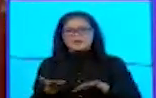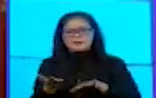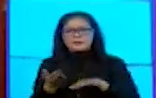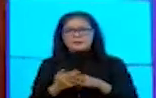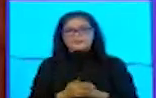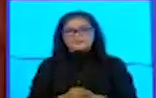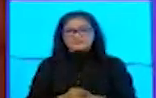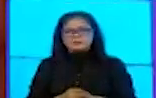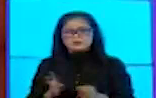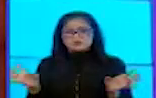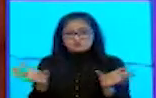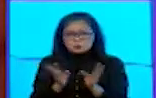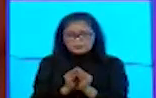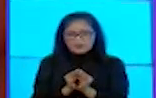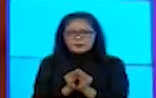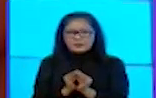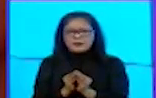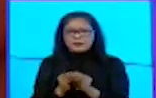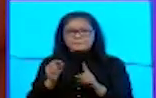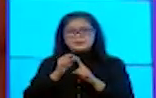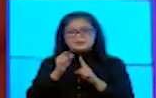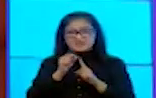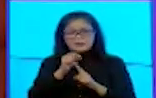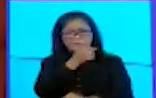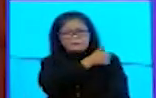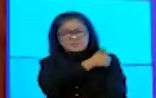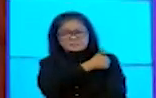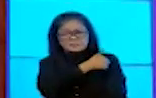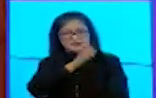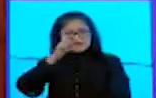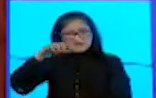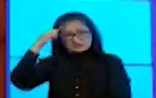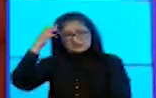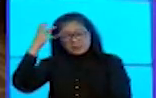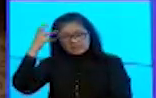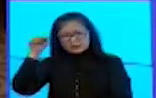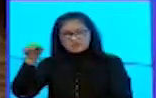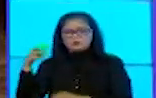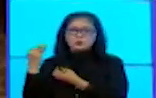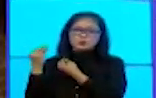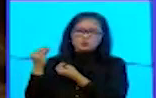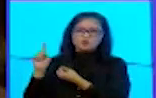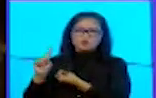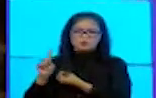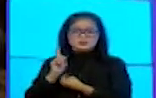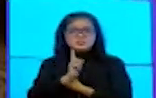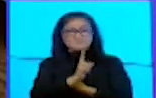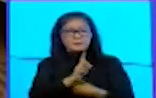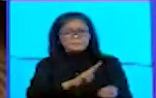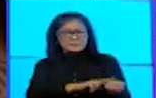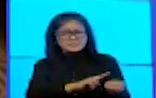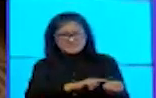Sejumlah peserta vaksinasi mengaku sudah sejak lama menunggu vaksinasi COVID-19 bagi pasien kanker. Pasalnya di masa pandemi COVID-19 ini, pasien kanker juga